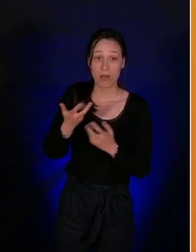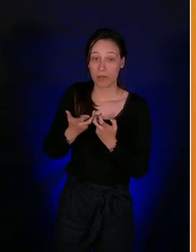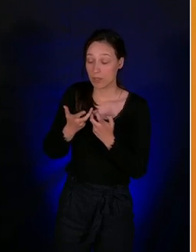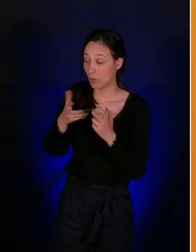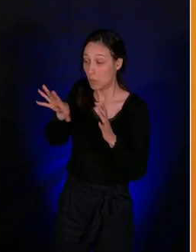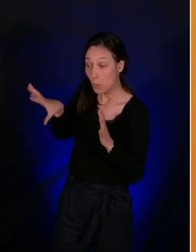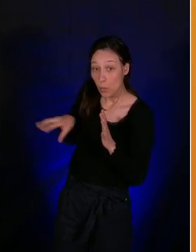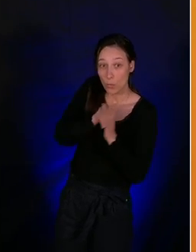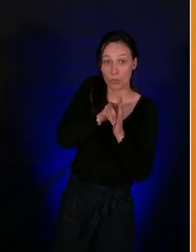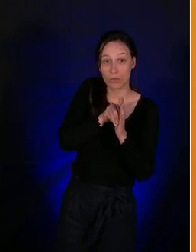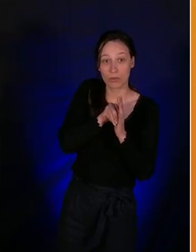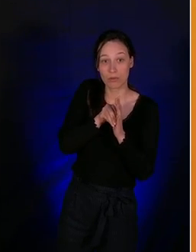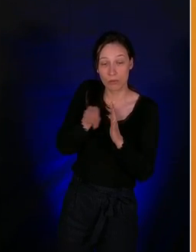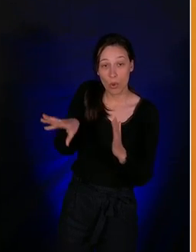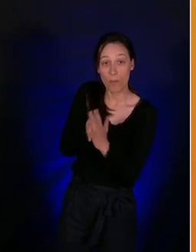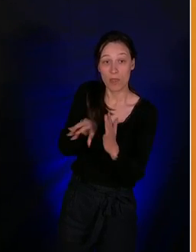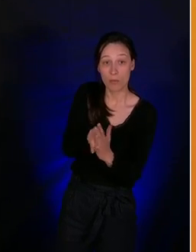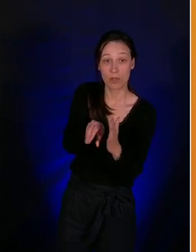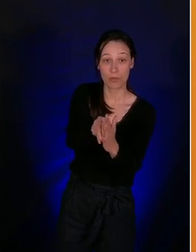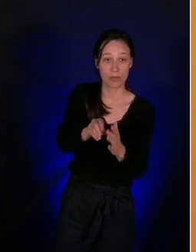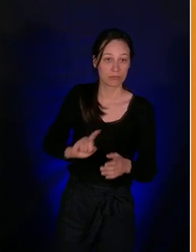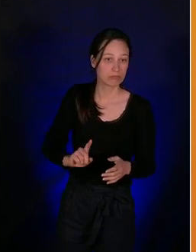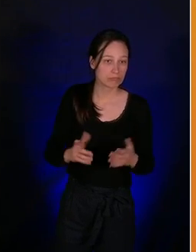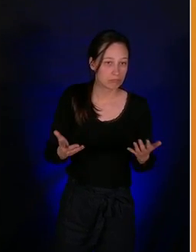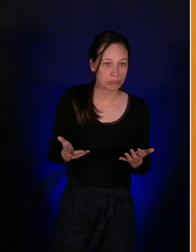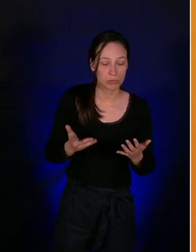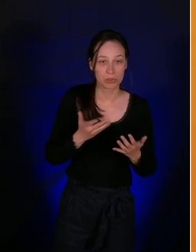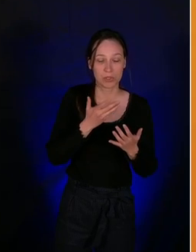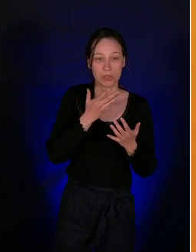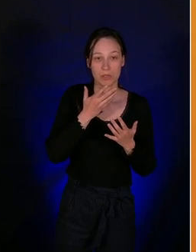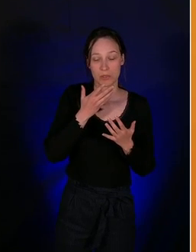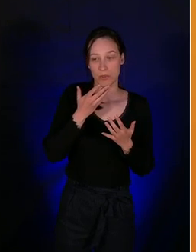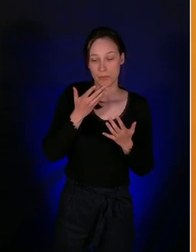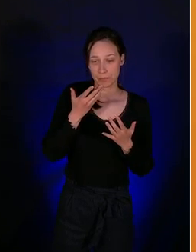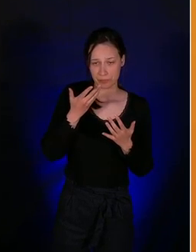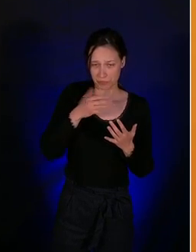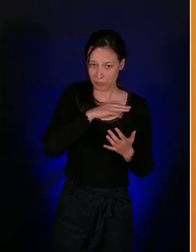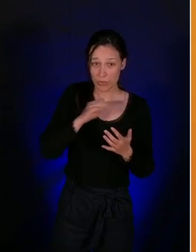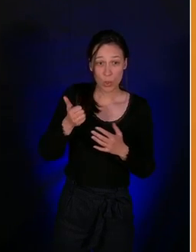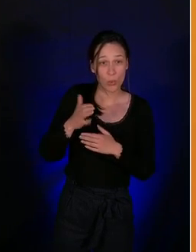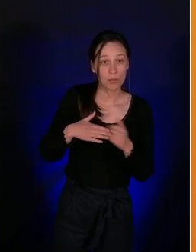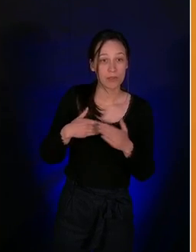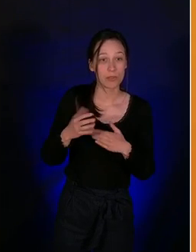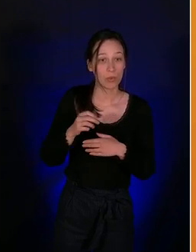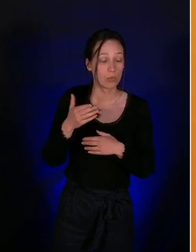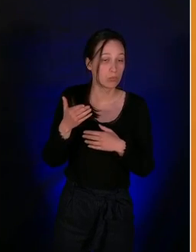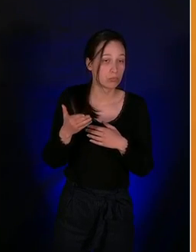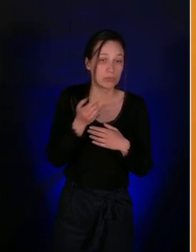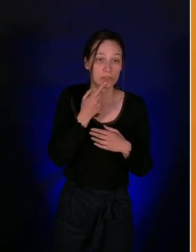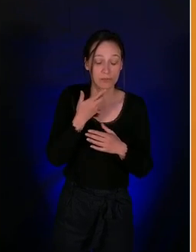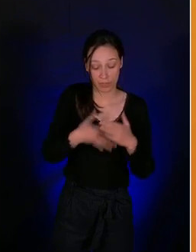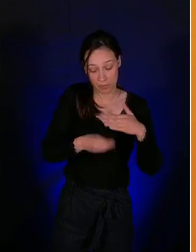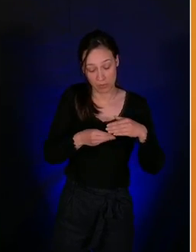nos repères revendicatifs ou des revendications portées par une profession. Nous ne les avons donc pas retenues dans leur